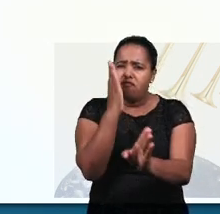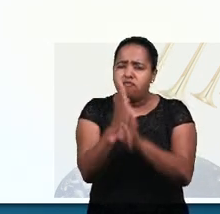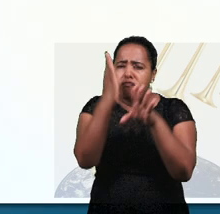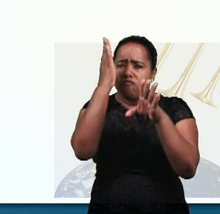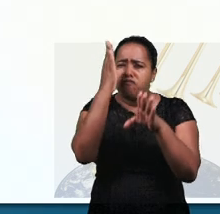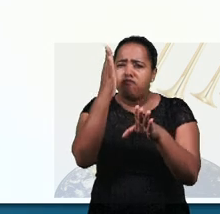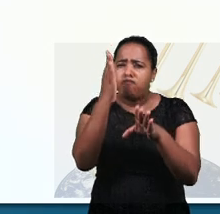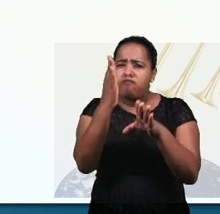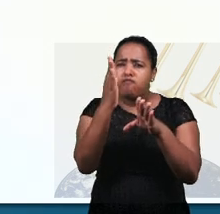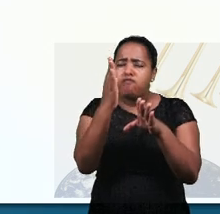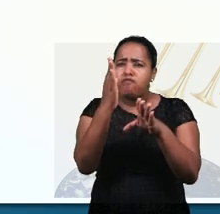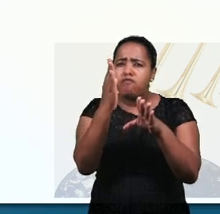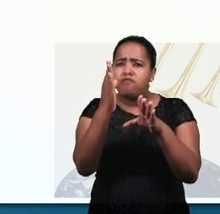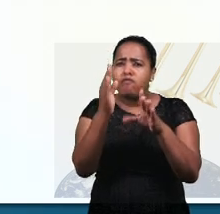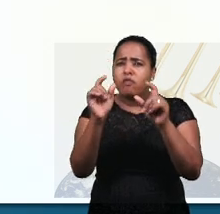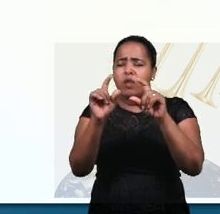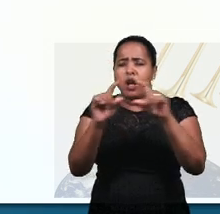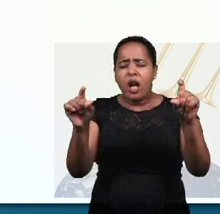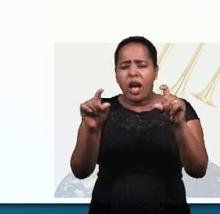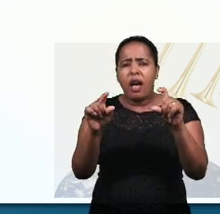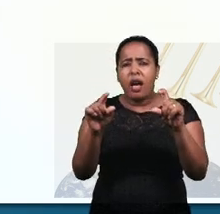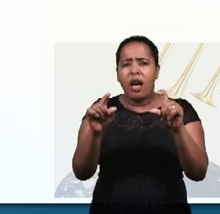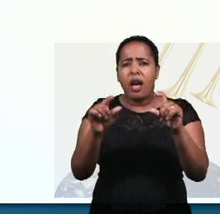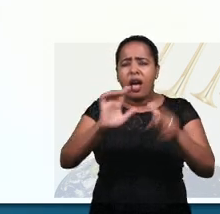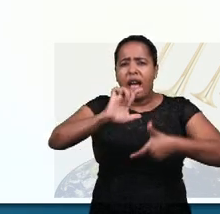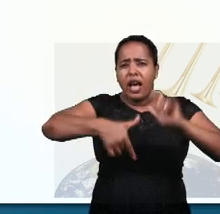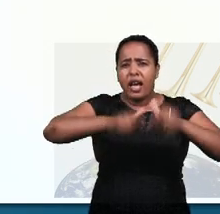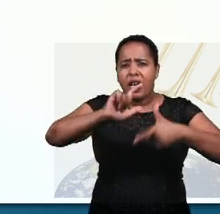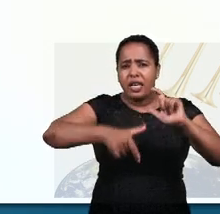figures d'Israël et de la Trinité.